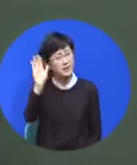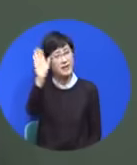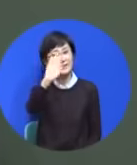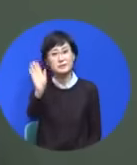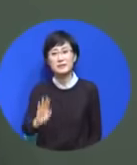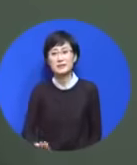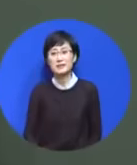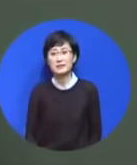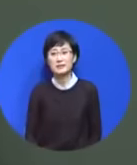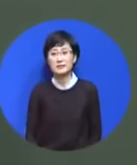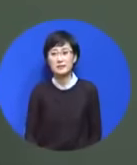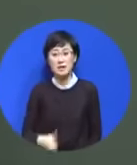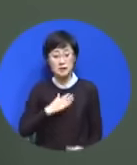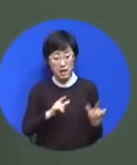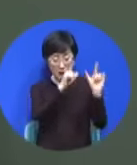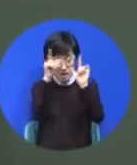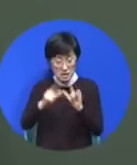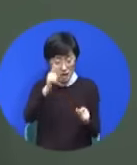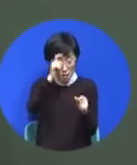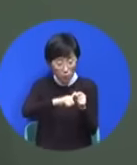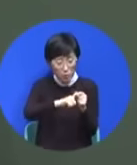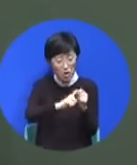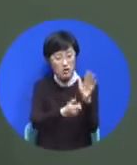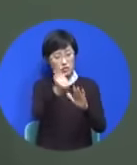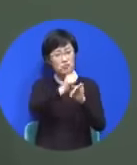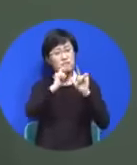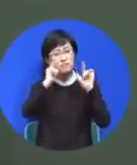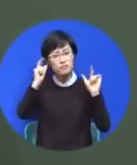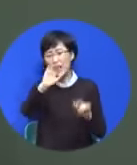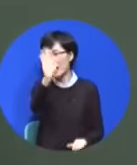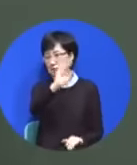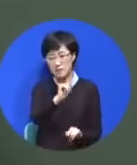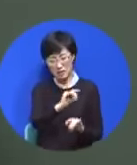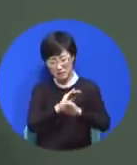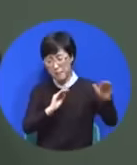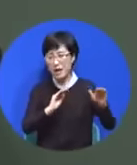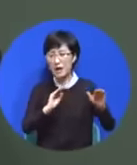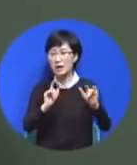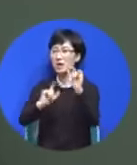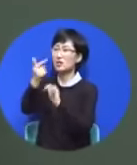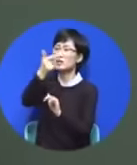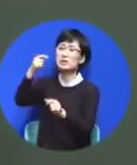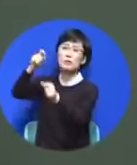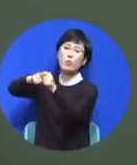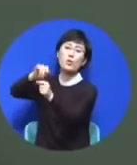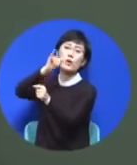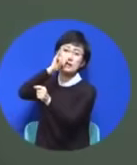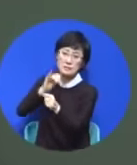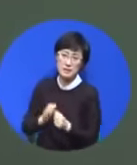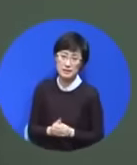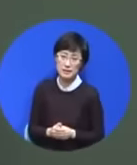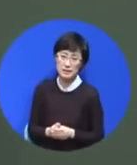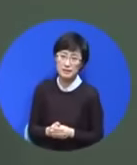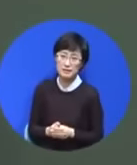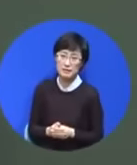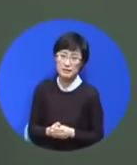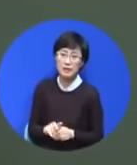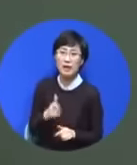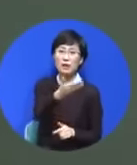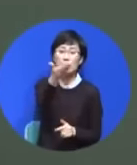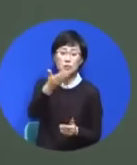목표는 그다 큰겁니다 그래서 여러분들이 중요한 것을